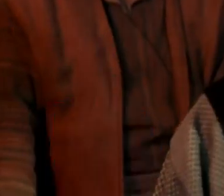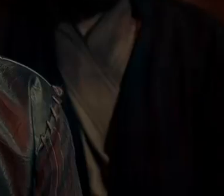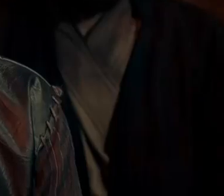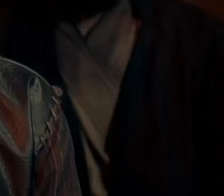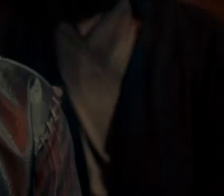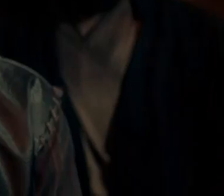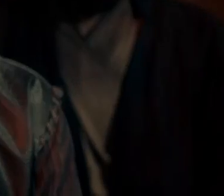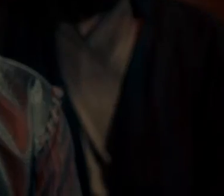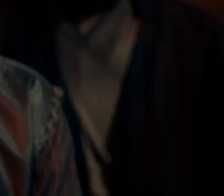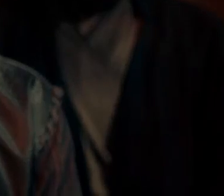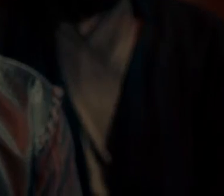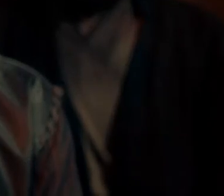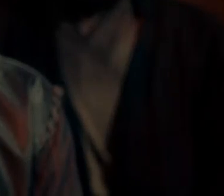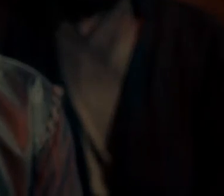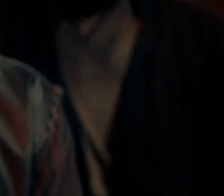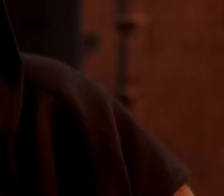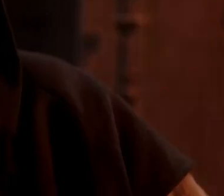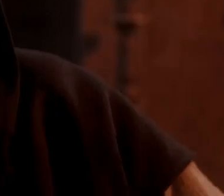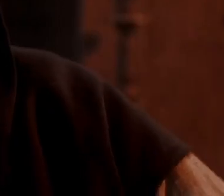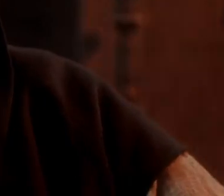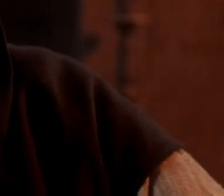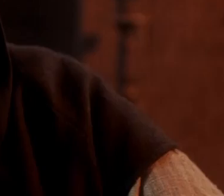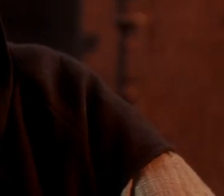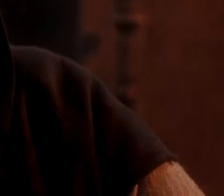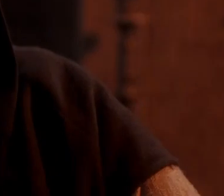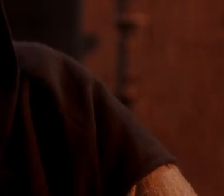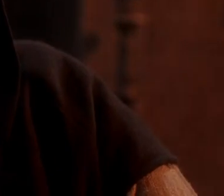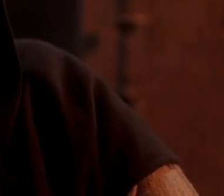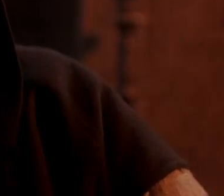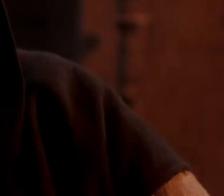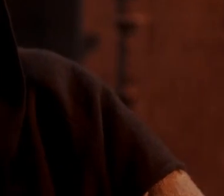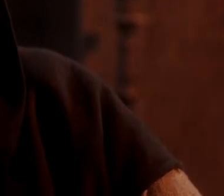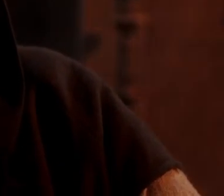Cemaat etrafa bakınırken Kasım huzursuz.